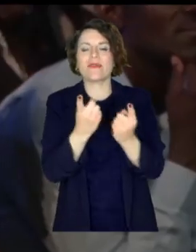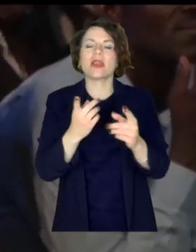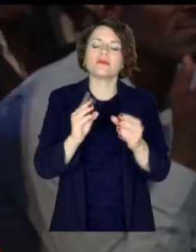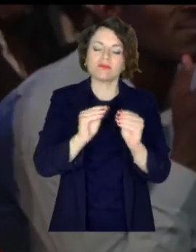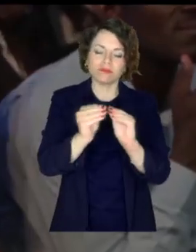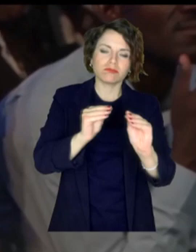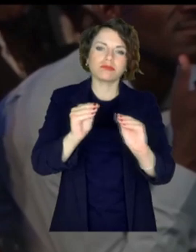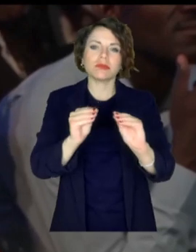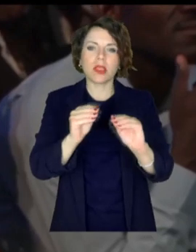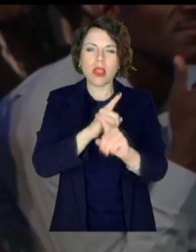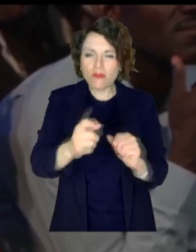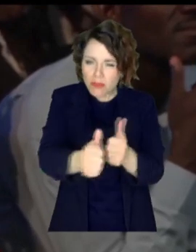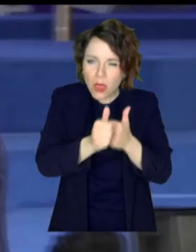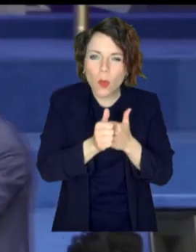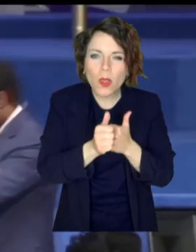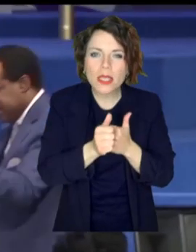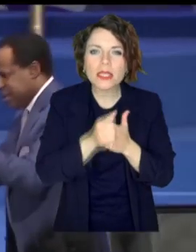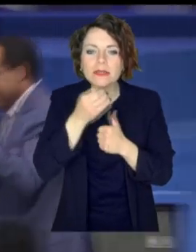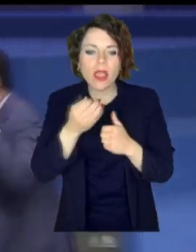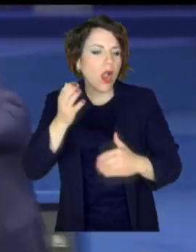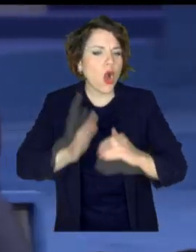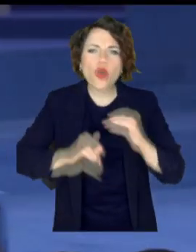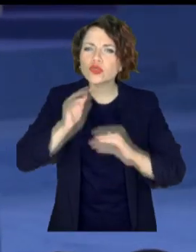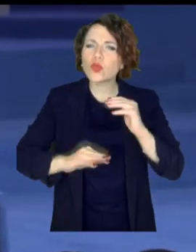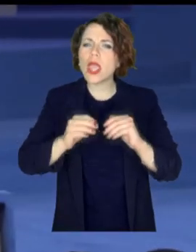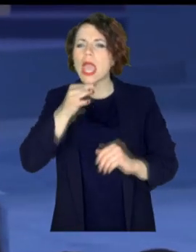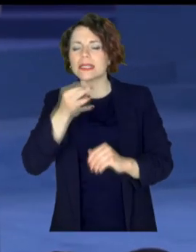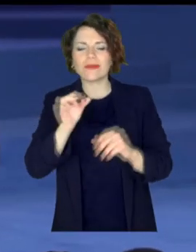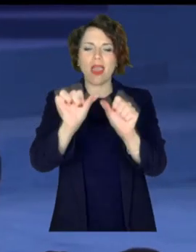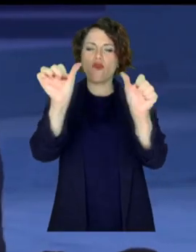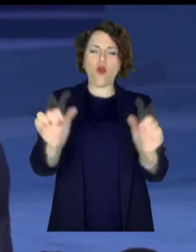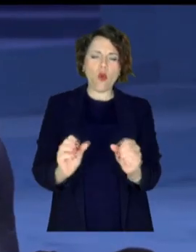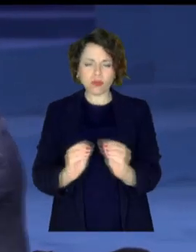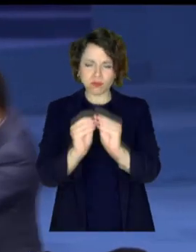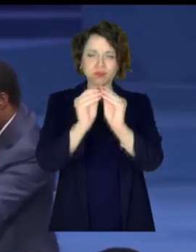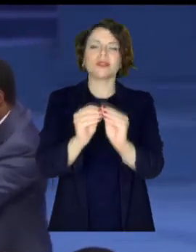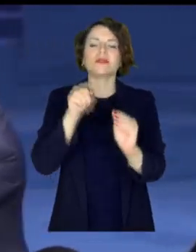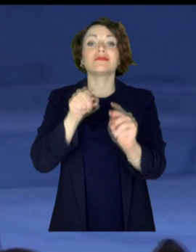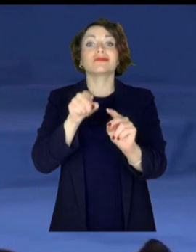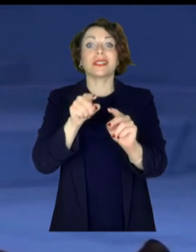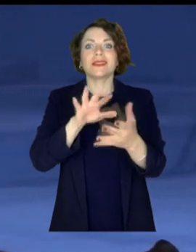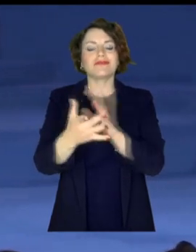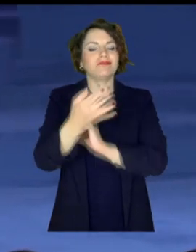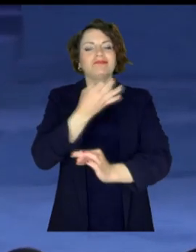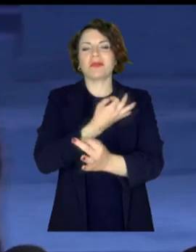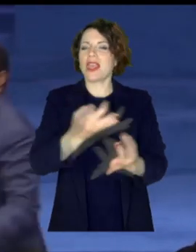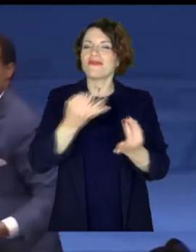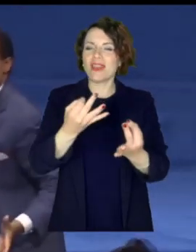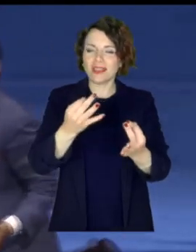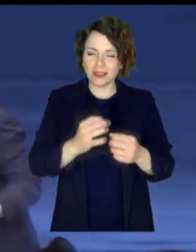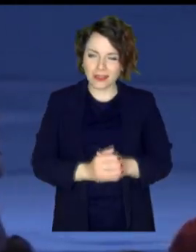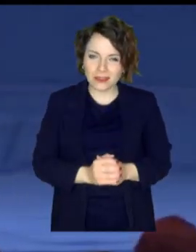stare. State seguendo? Vuol dire costruire, vuol dire dare una forma a qualcosa per farla essere nel modo in cui dovrebbe